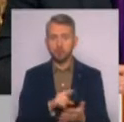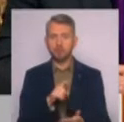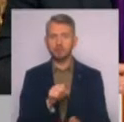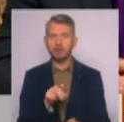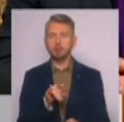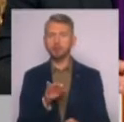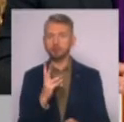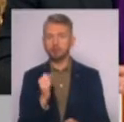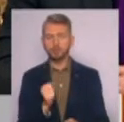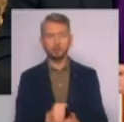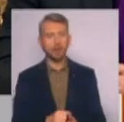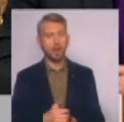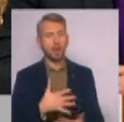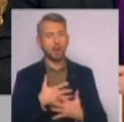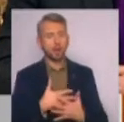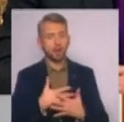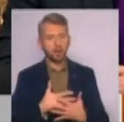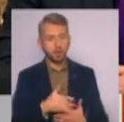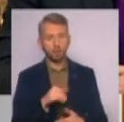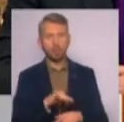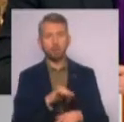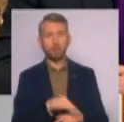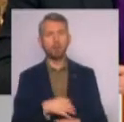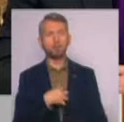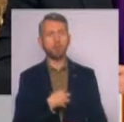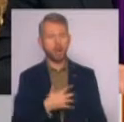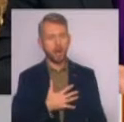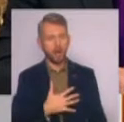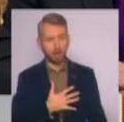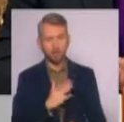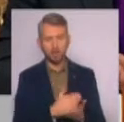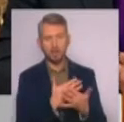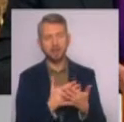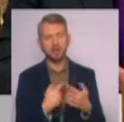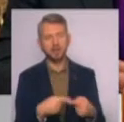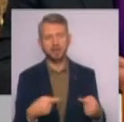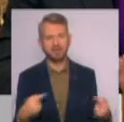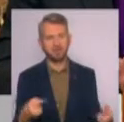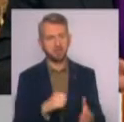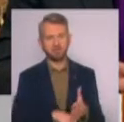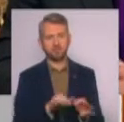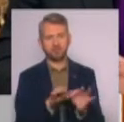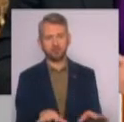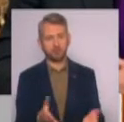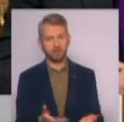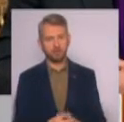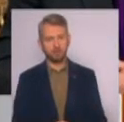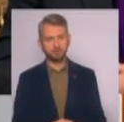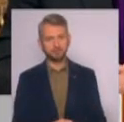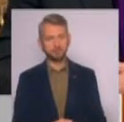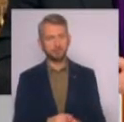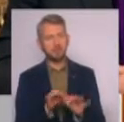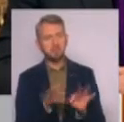Будь ласка. Ну, задишка у хворих бронхіальною астмою є різної етіології, тобто походження. Може